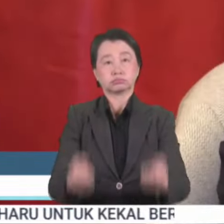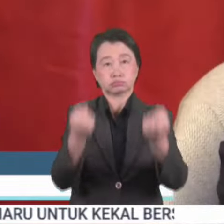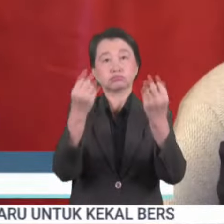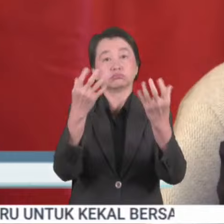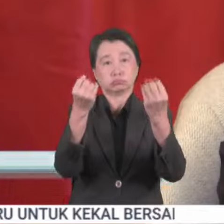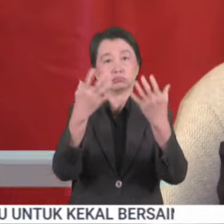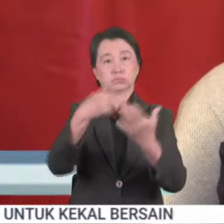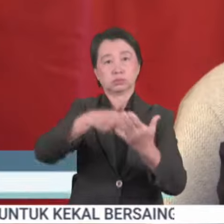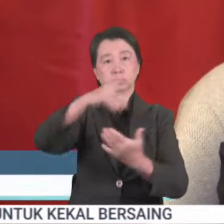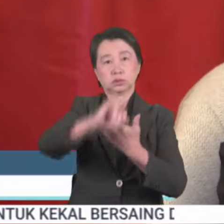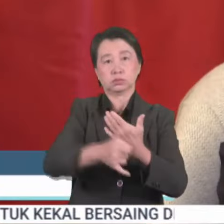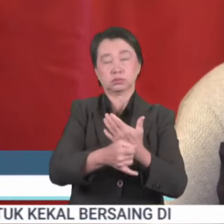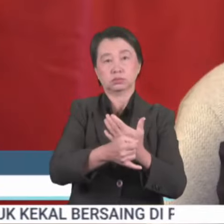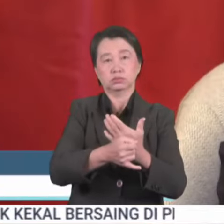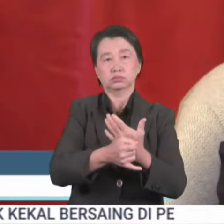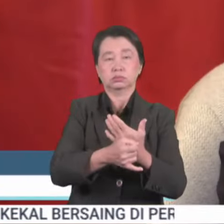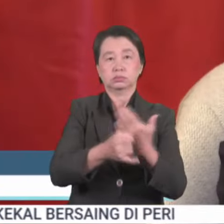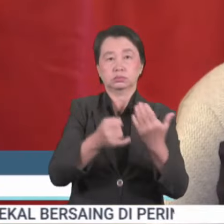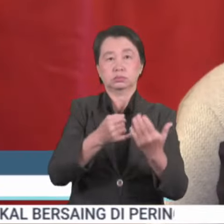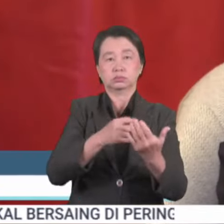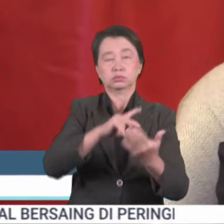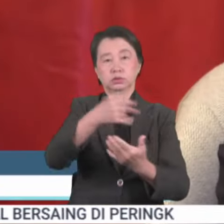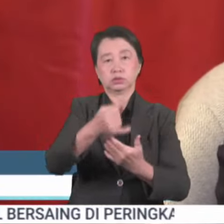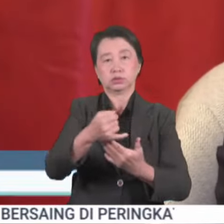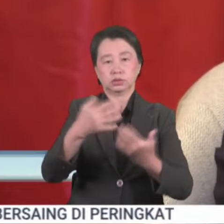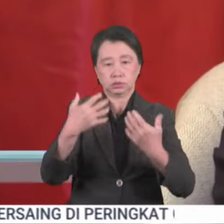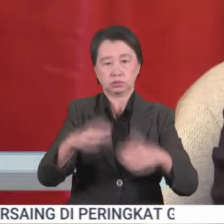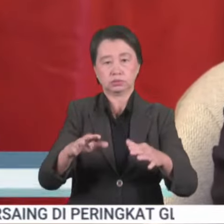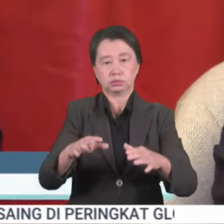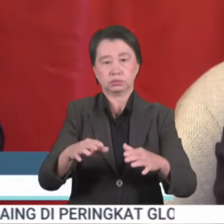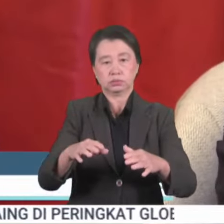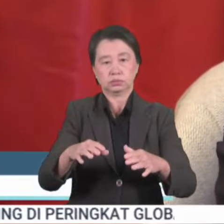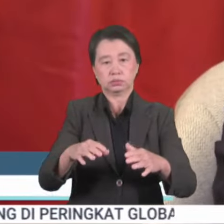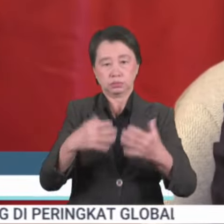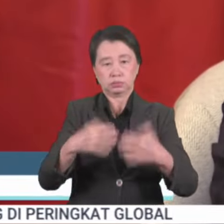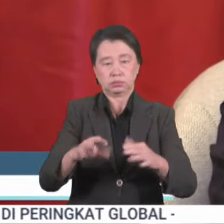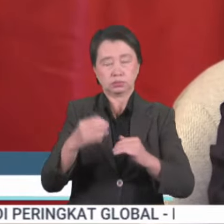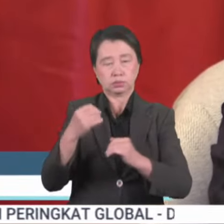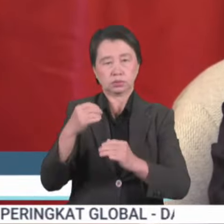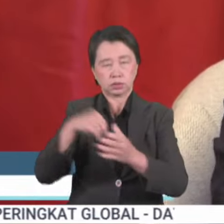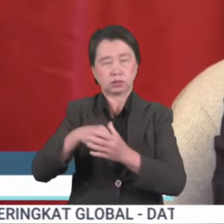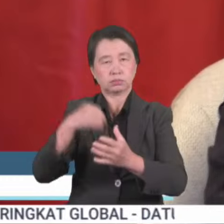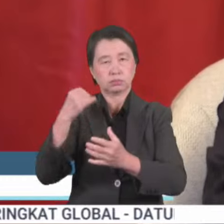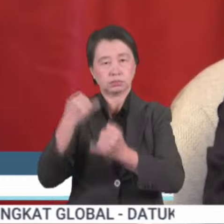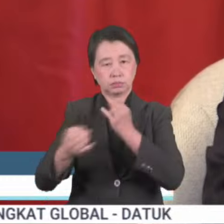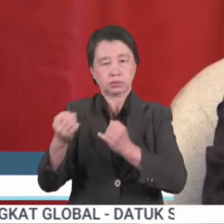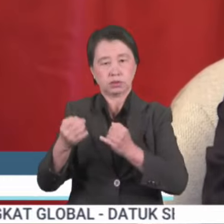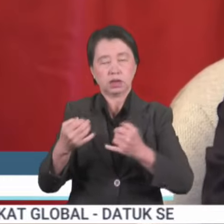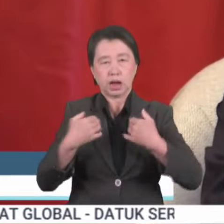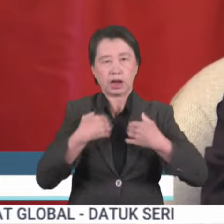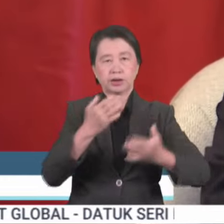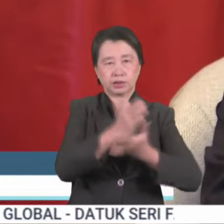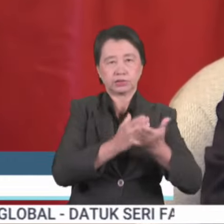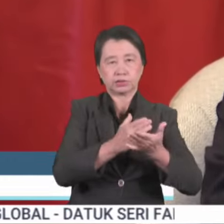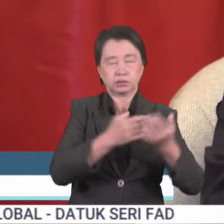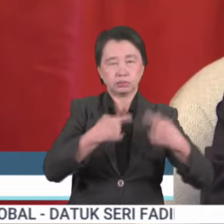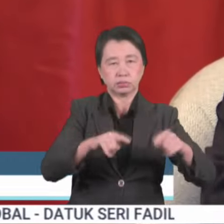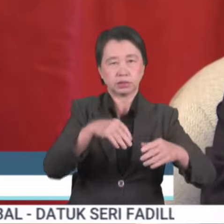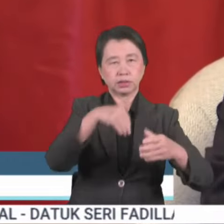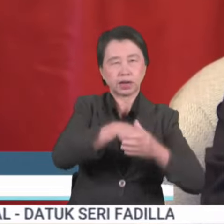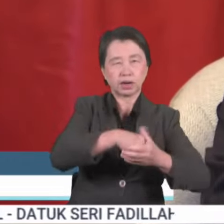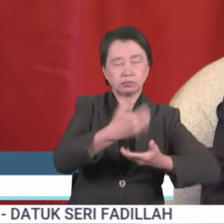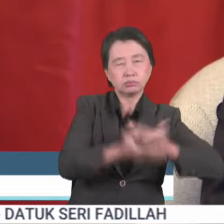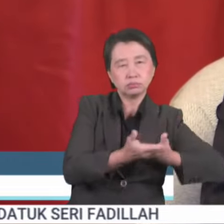projek yang sudah ke tahap yang terakhir pun dan ada yang masih lagi baru dalam